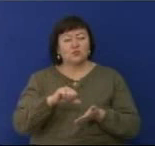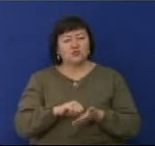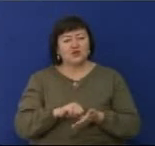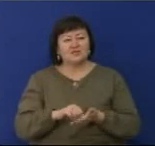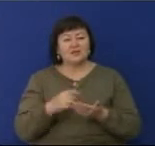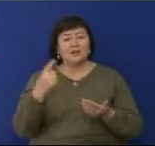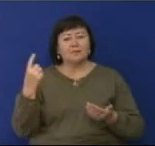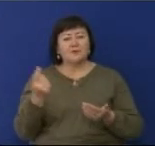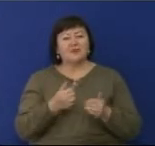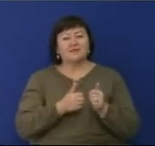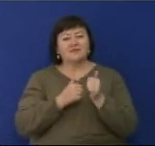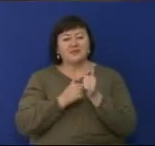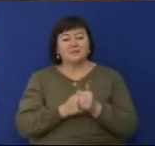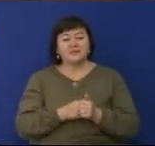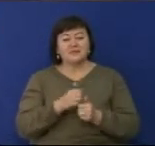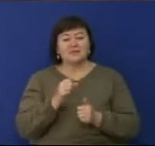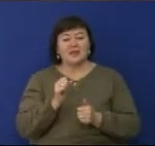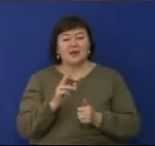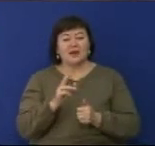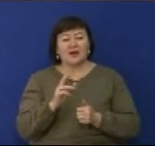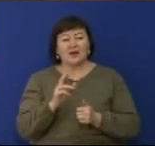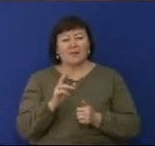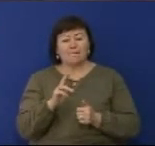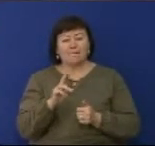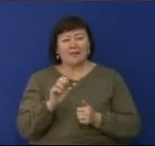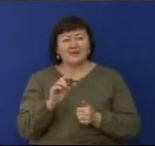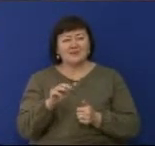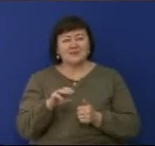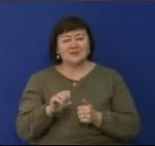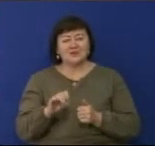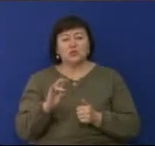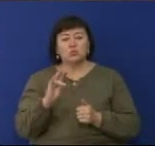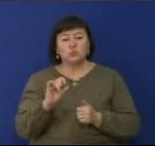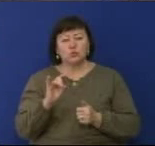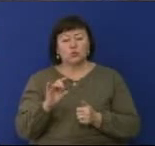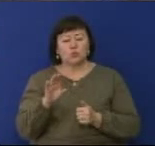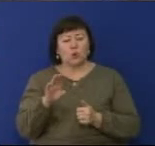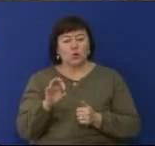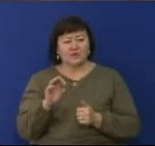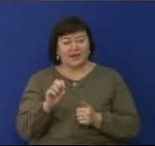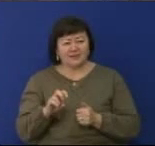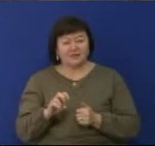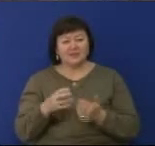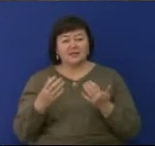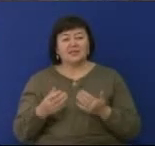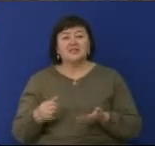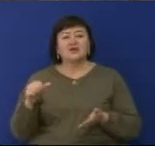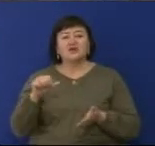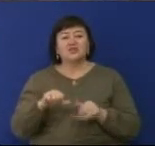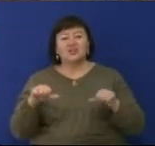председателя партии руководитель отдела образования секретарь общественного совета члены общественного объединения